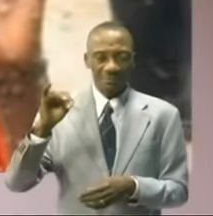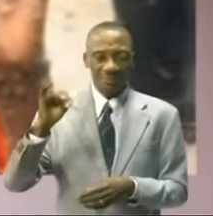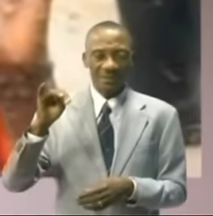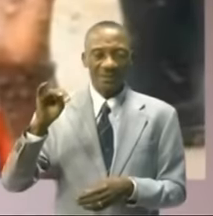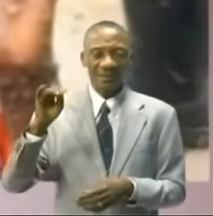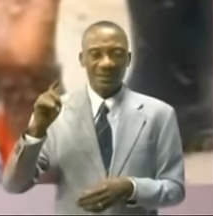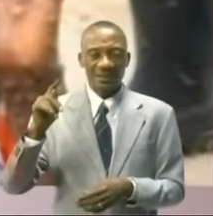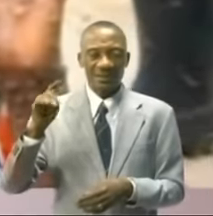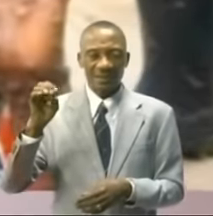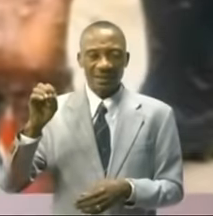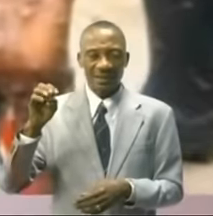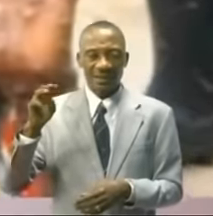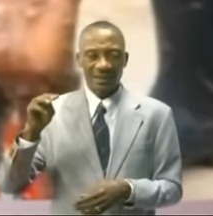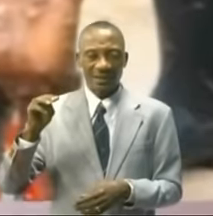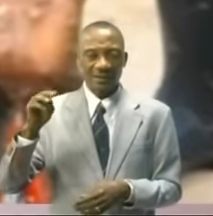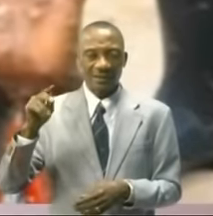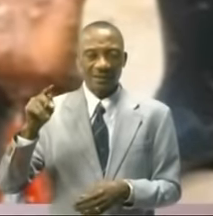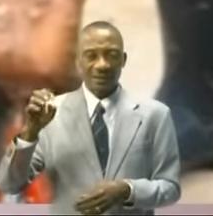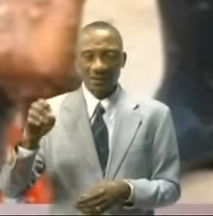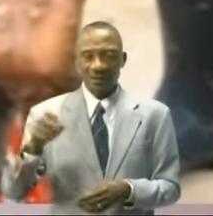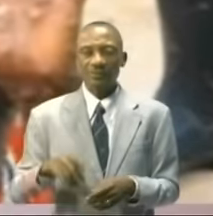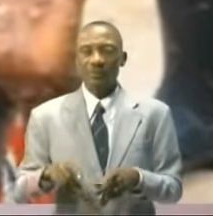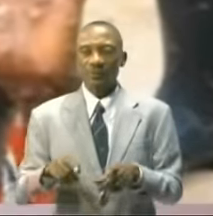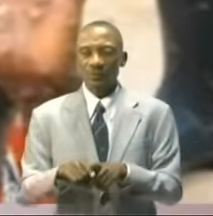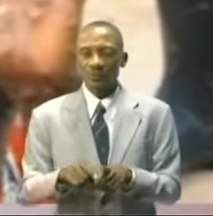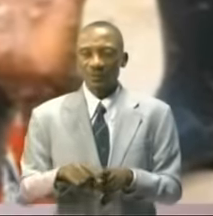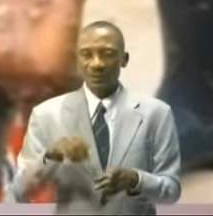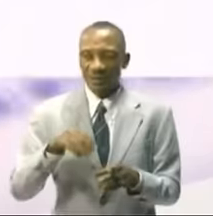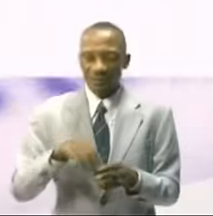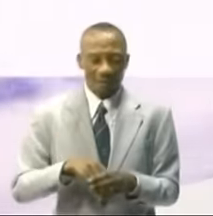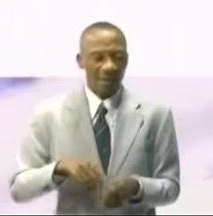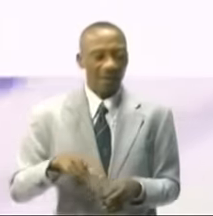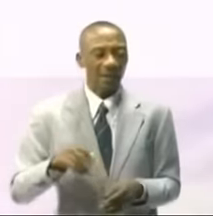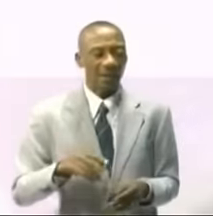Barumbu 3, Kasavubu 4 et Ngiringiri 1 cas.